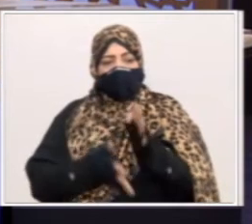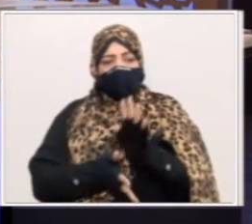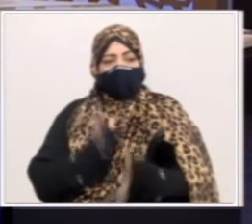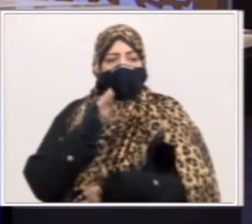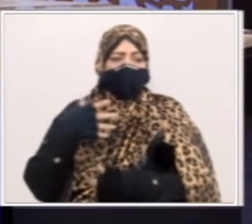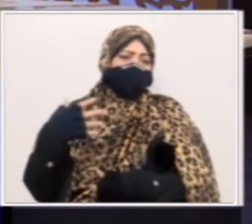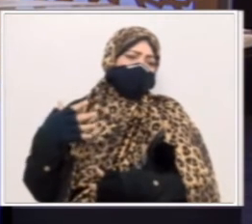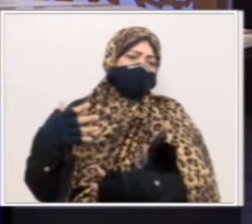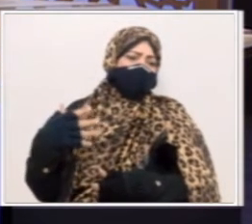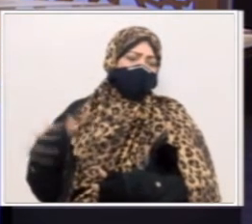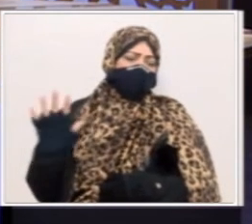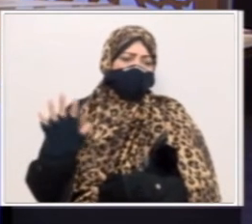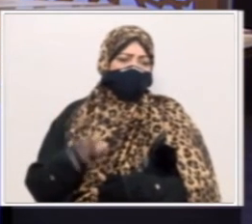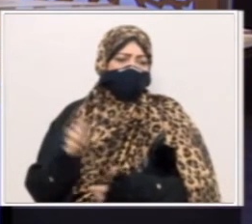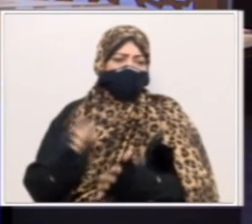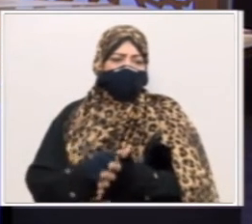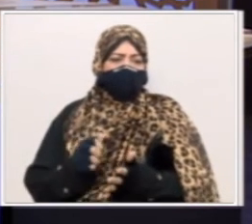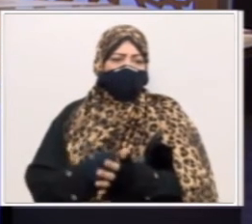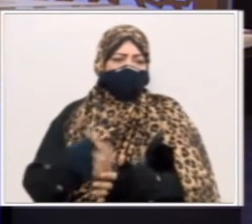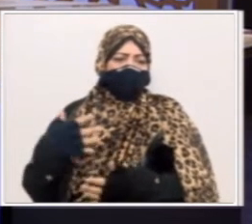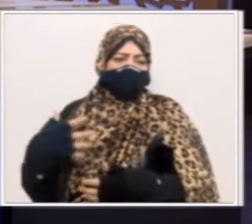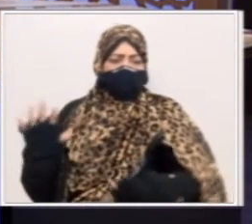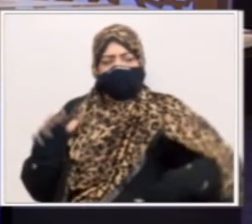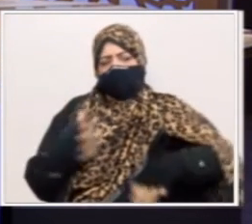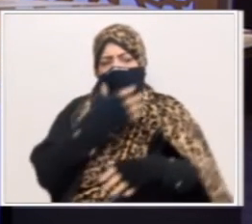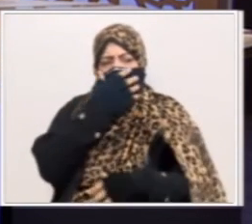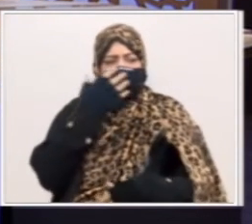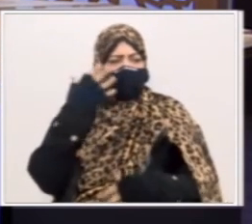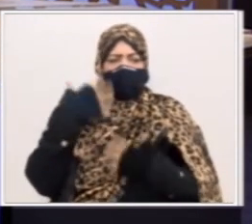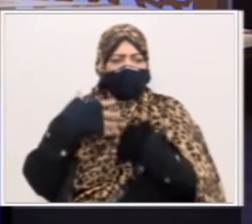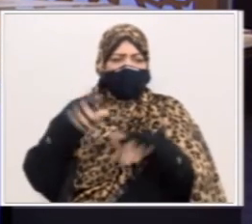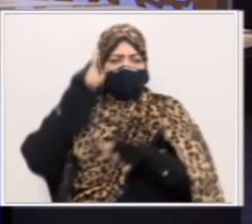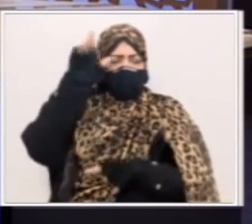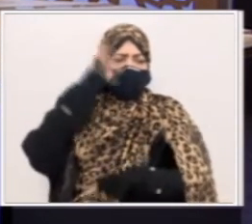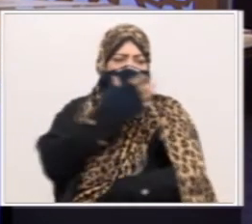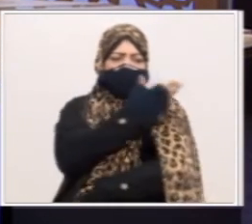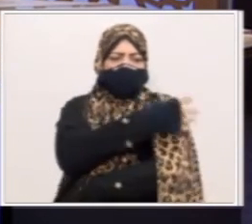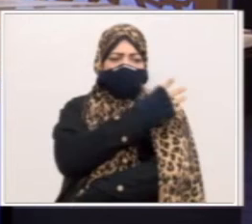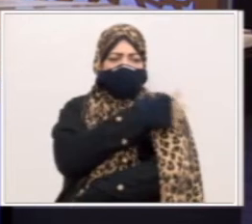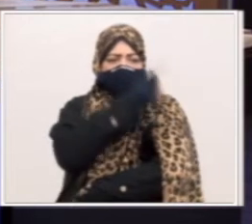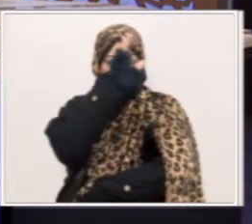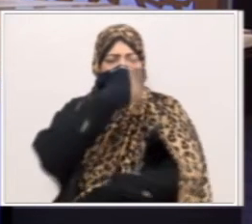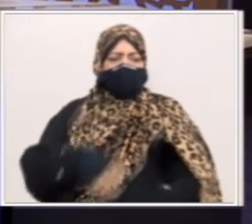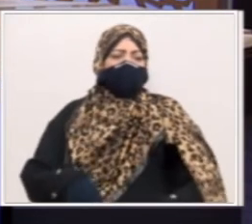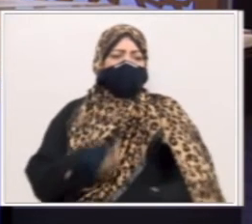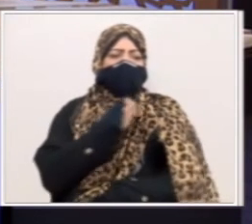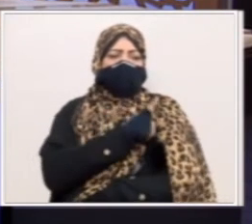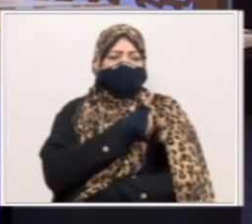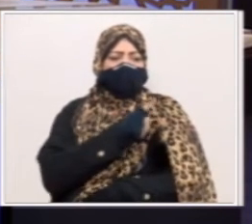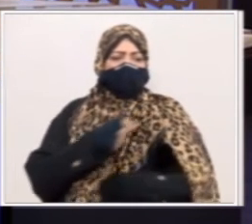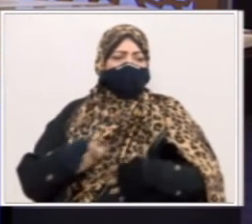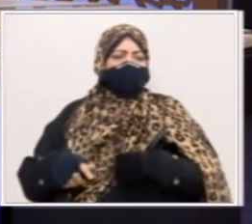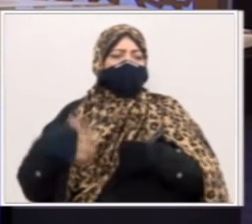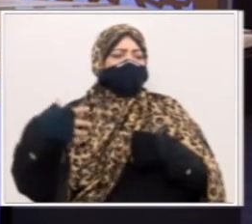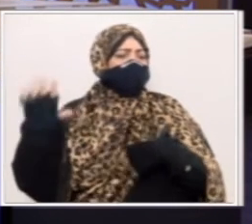أن تصومي الأجر. يعني تو انا قاعده بروحي يعني نسيم عادي. صيمي صيمي. نعم صيمي. خلاص انا نقول بنعرف شنو حكم الشرع